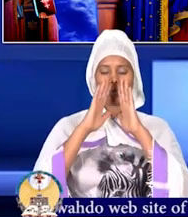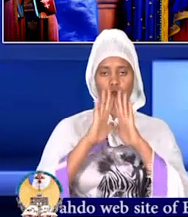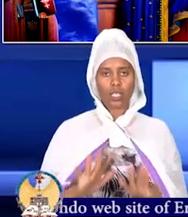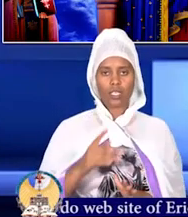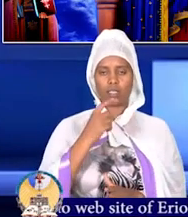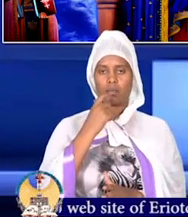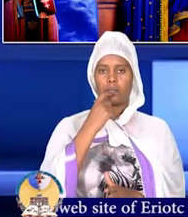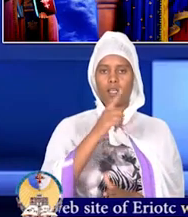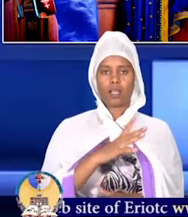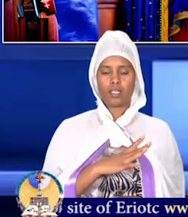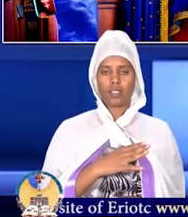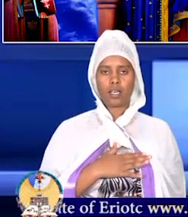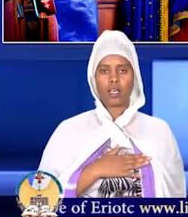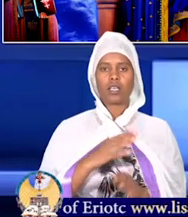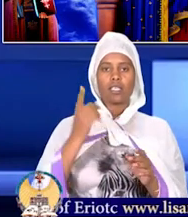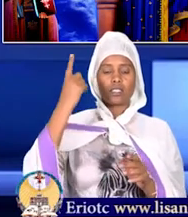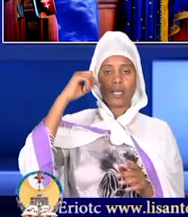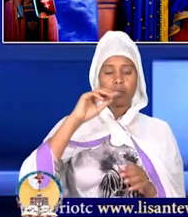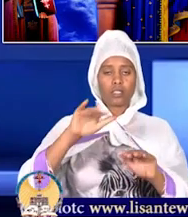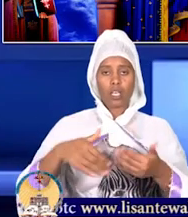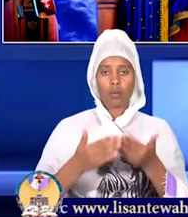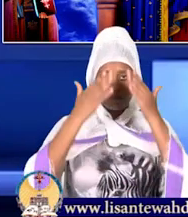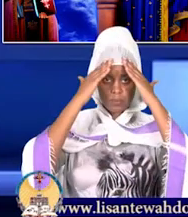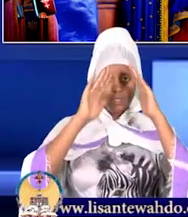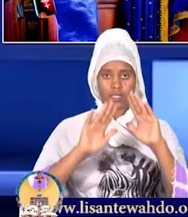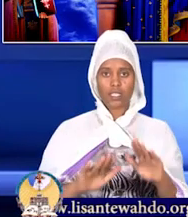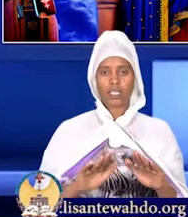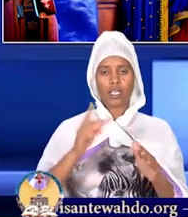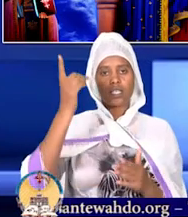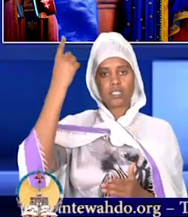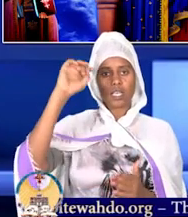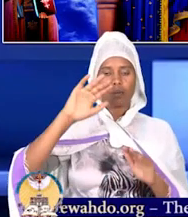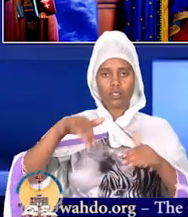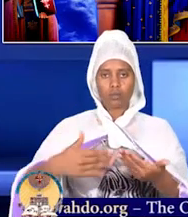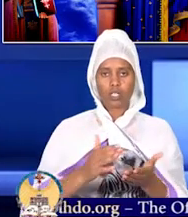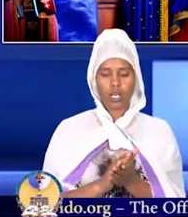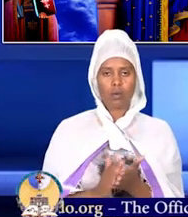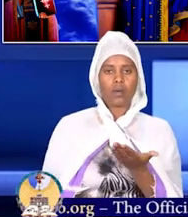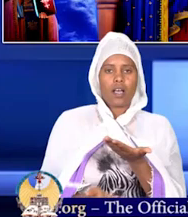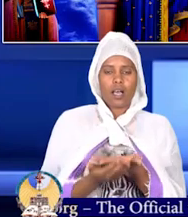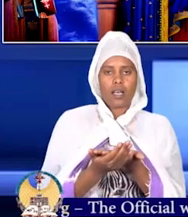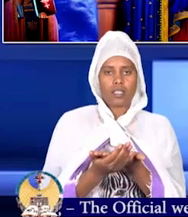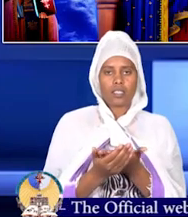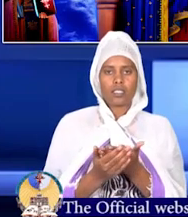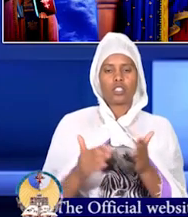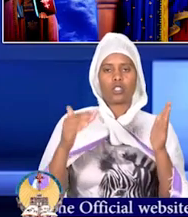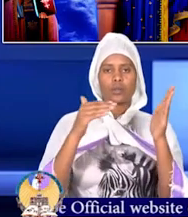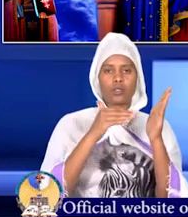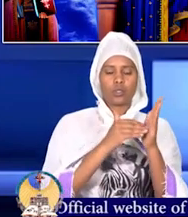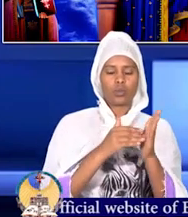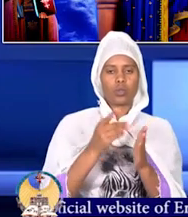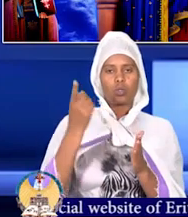ስለዚ ቅዱሳን ክንብል ከለና ድማ እግዚአብሔር ብዝሃቦም ጸጋ እግዚአብሔር ብዝሃቦም